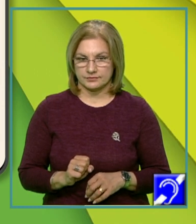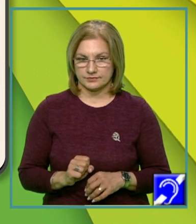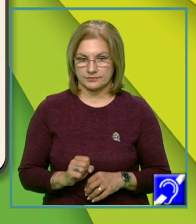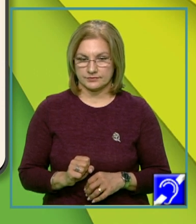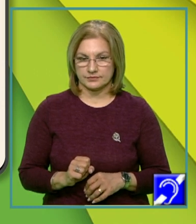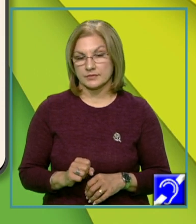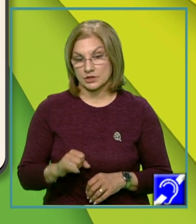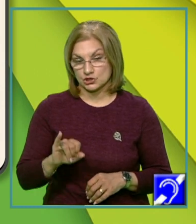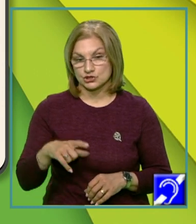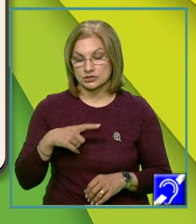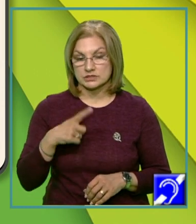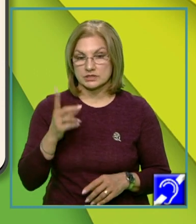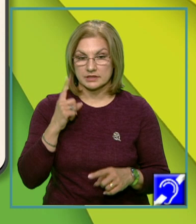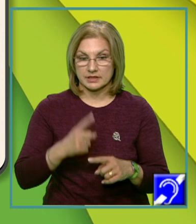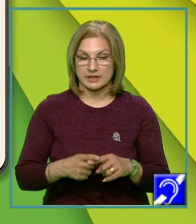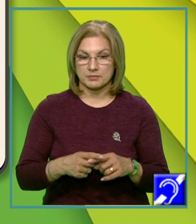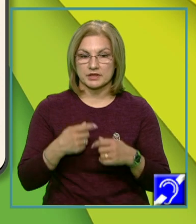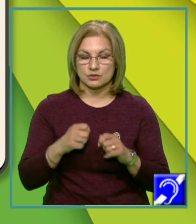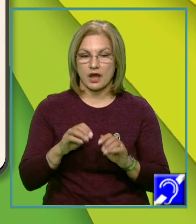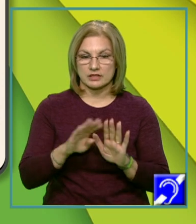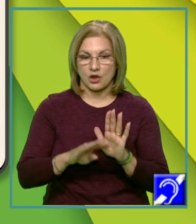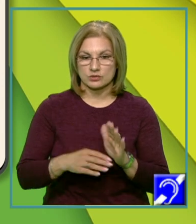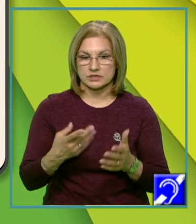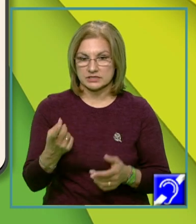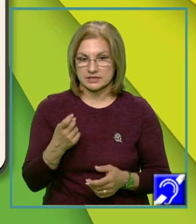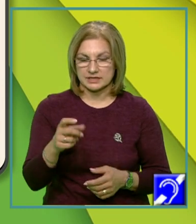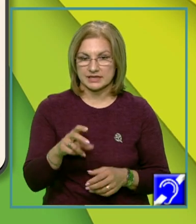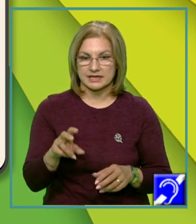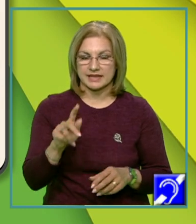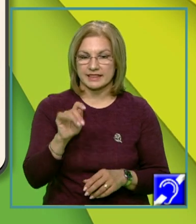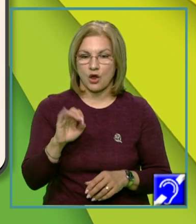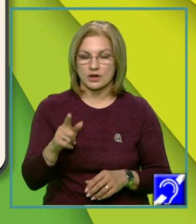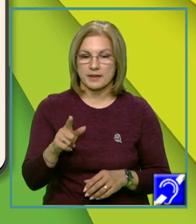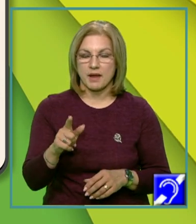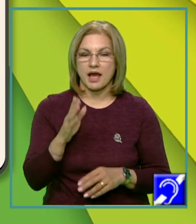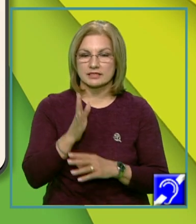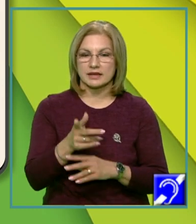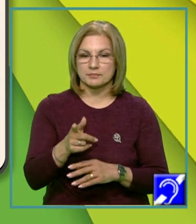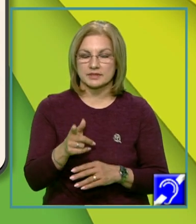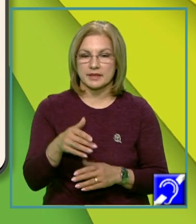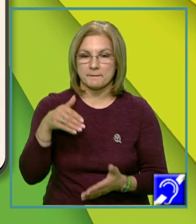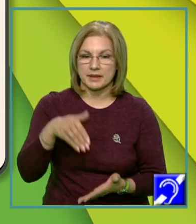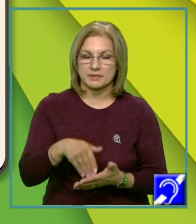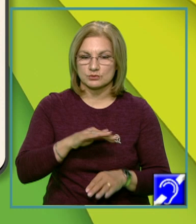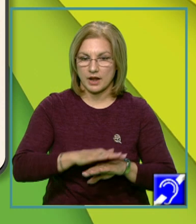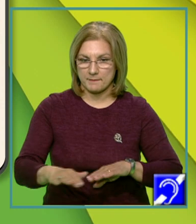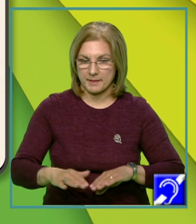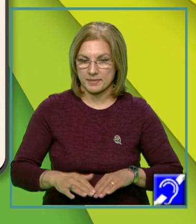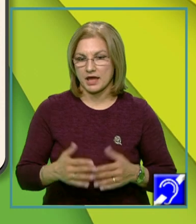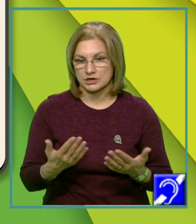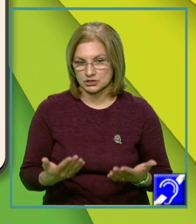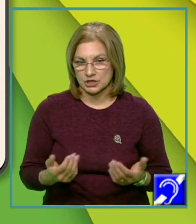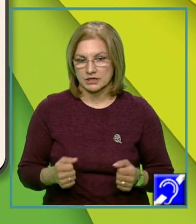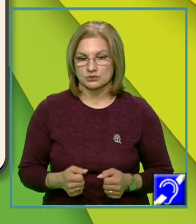și sunt îndeplinite toate condițiile din teorema drepte perpendiculare Pe plan și